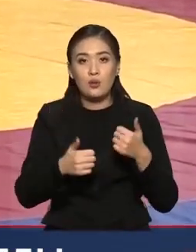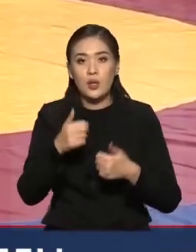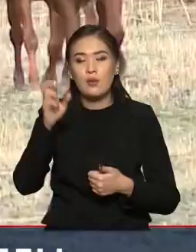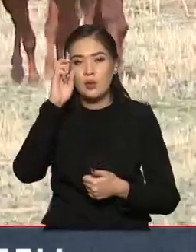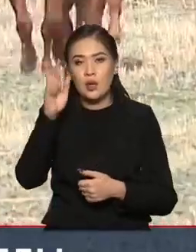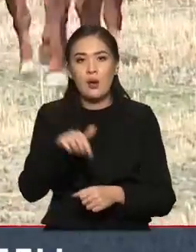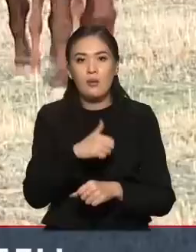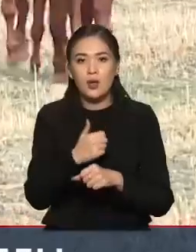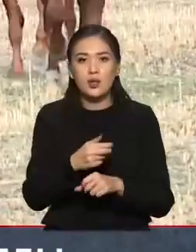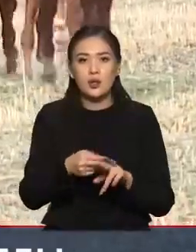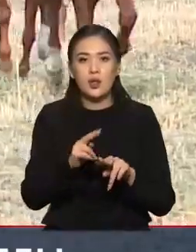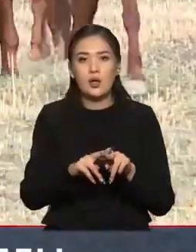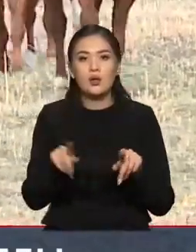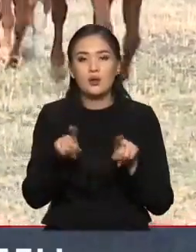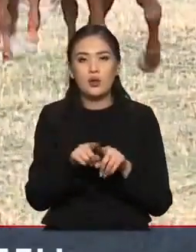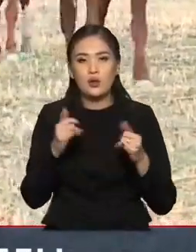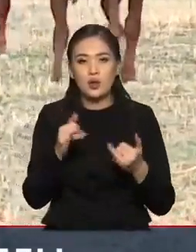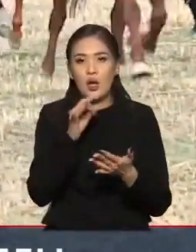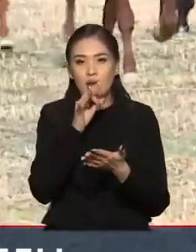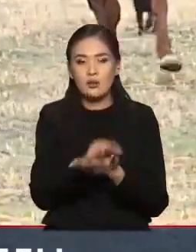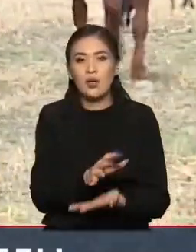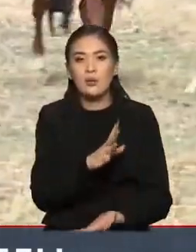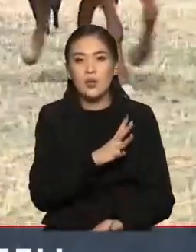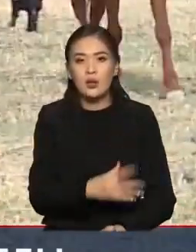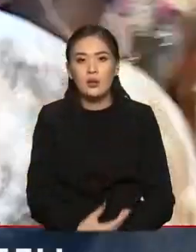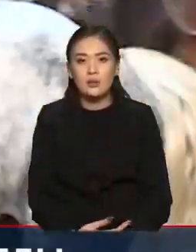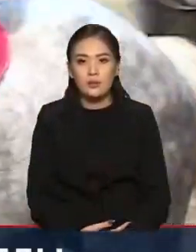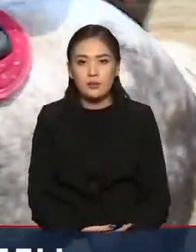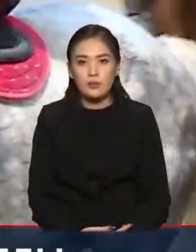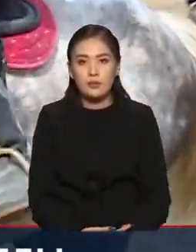басшысы Қасым-Жомарт Тоқаев та бүгінгі сұхбатында айтты.